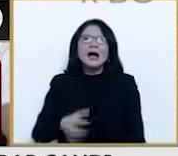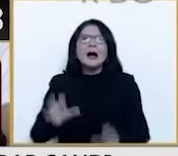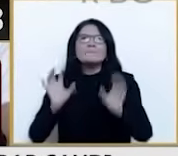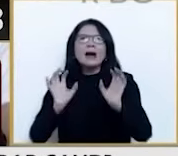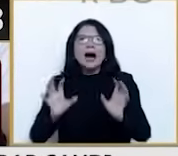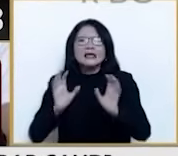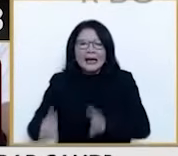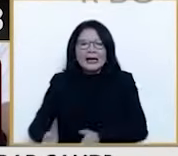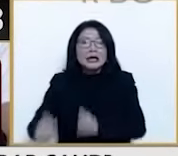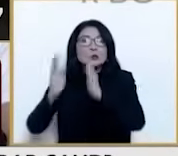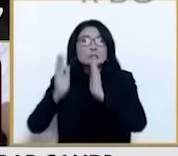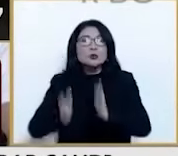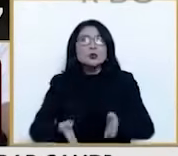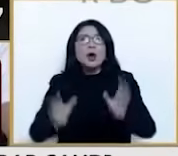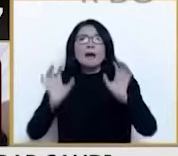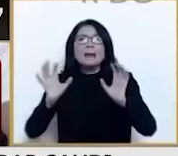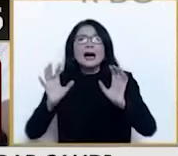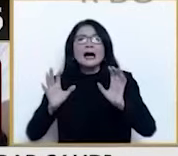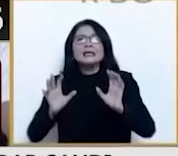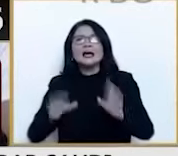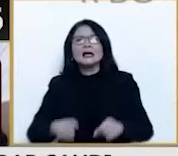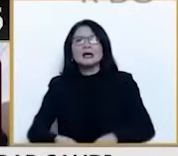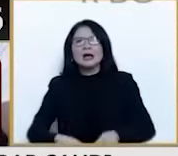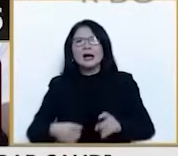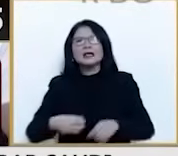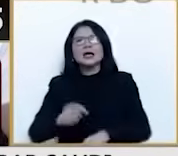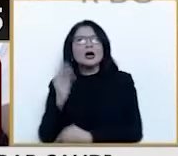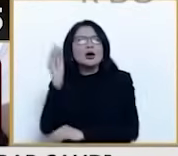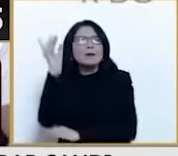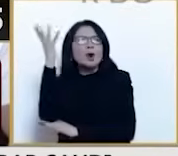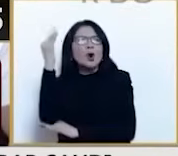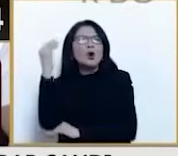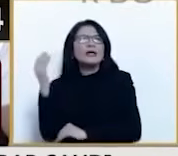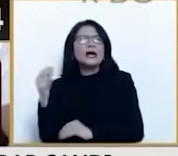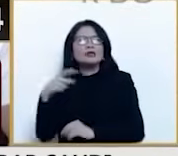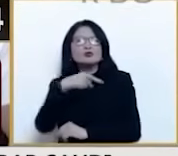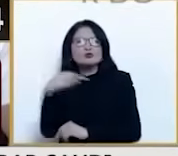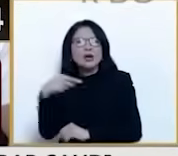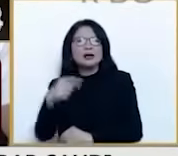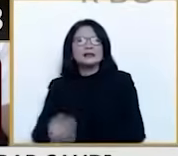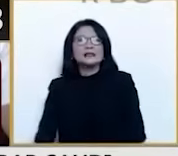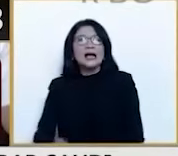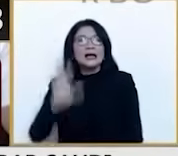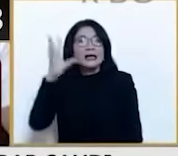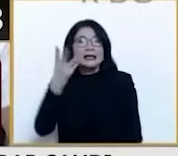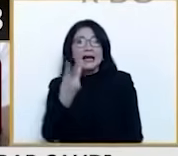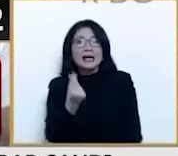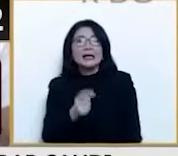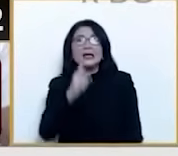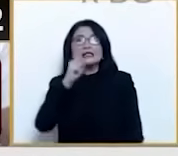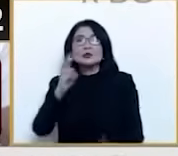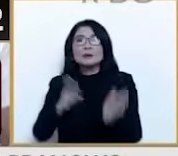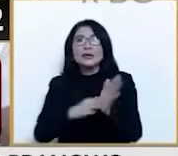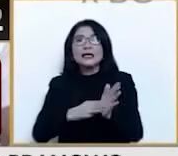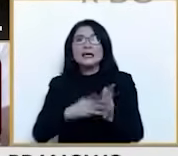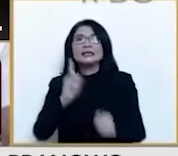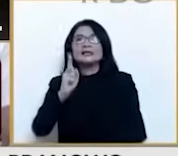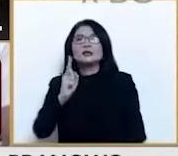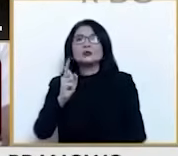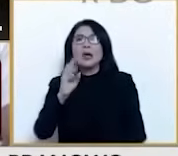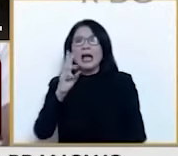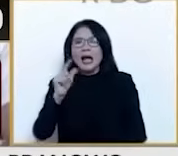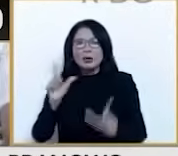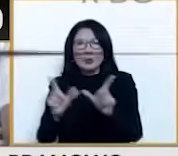Kebanyakan gedung, kebanyakan beton, kekurangan pohon. Nah, inilah nanti dalam anggaran 1 miliar 1 RW,